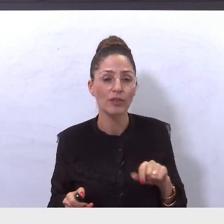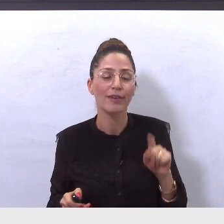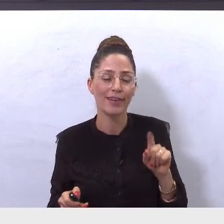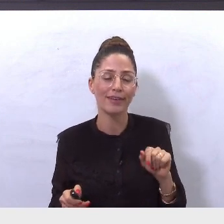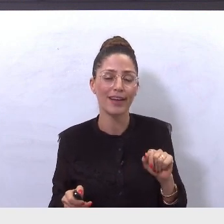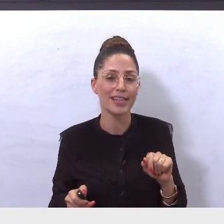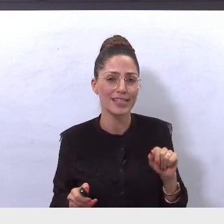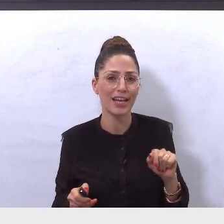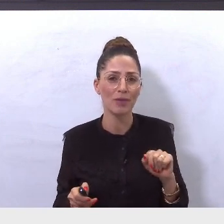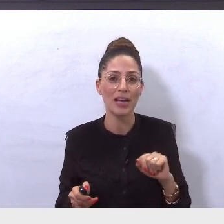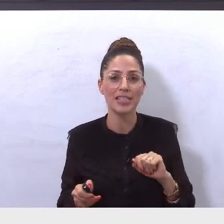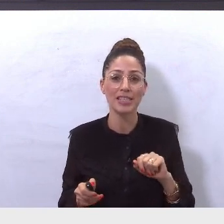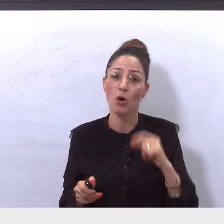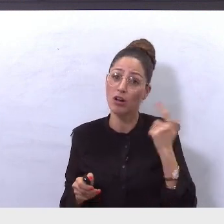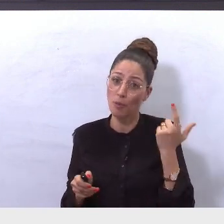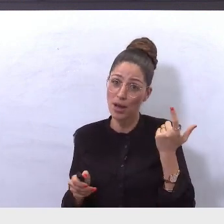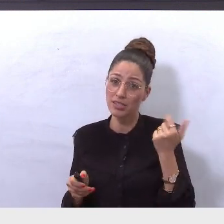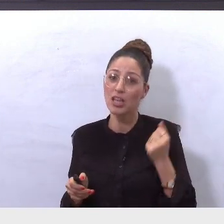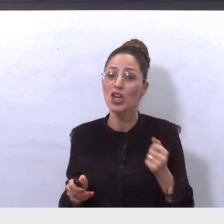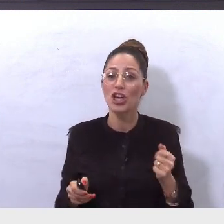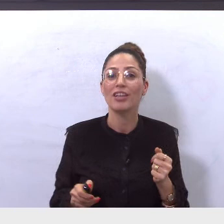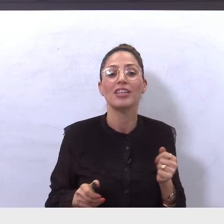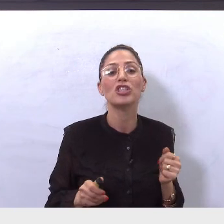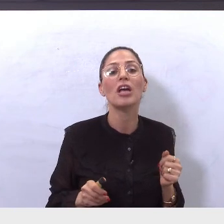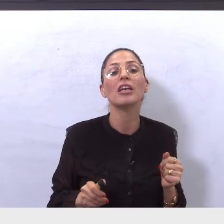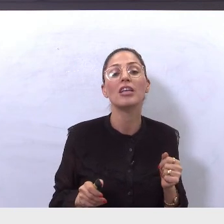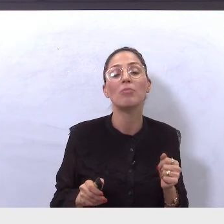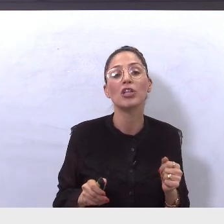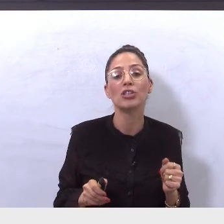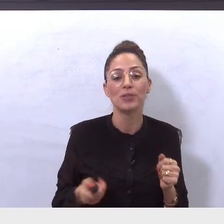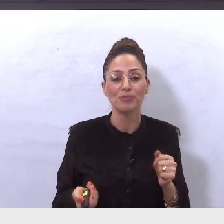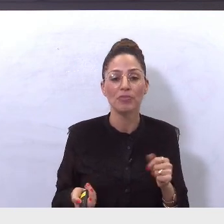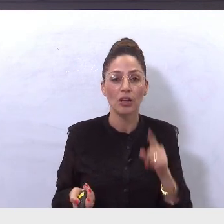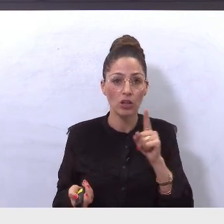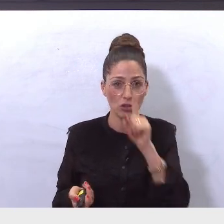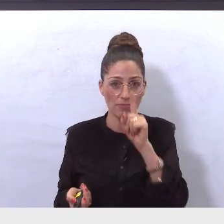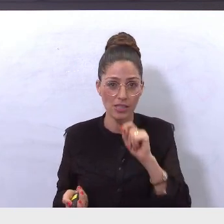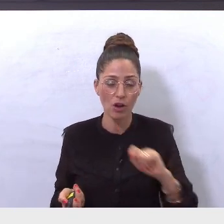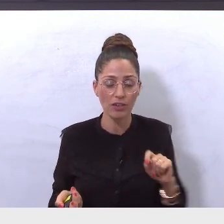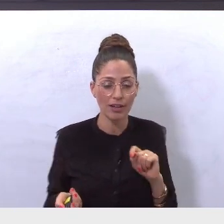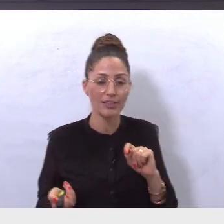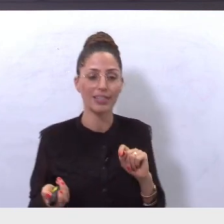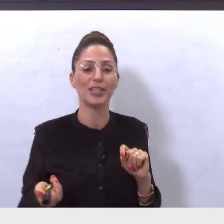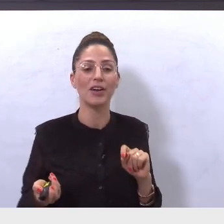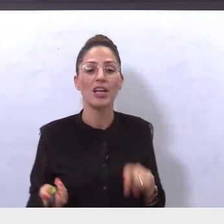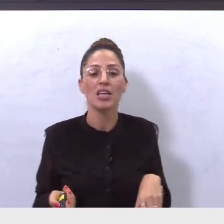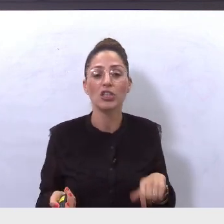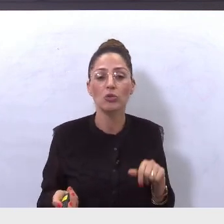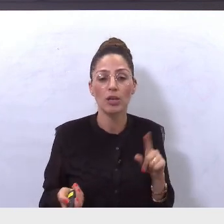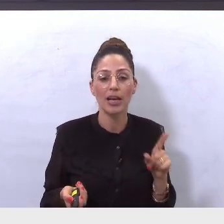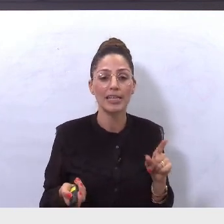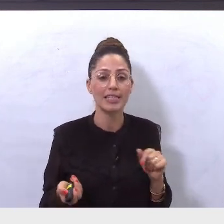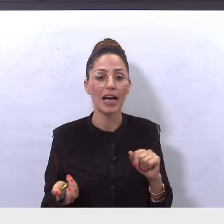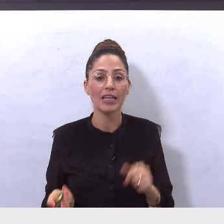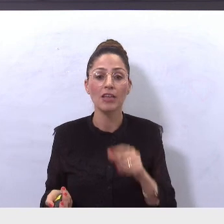הצהוב? כן, כן, זה הסלרי בעציץ או הקרפס שהתייבש. לא לקטוף מהצהוב לליל הסדר. יש